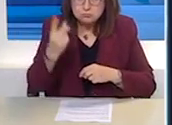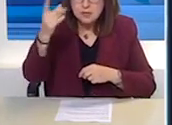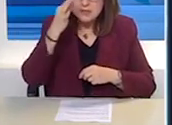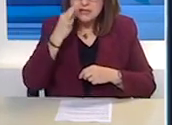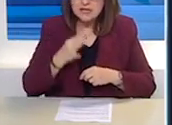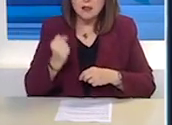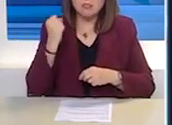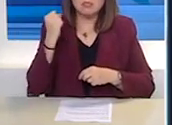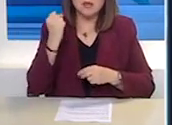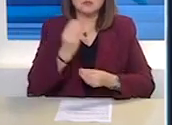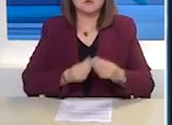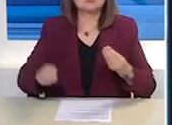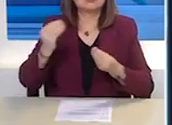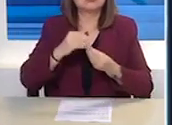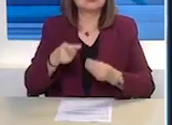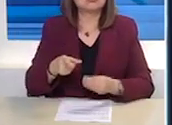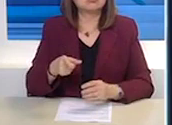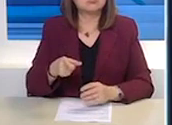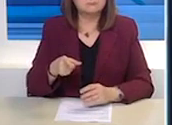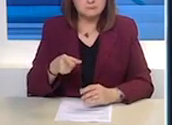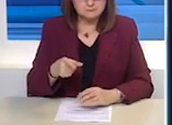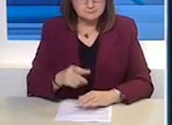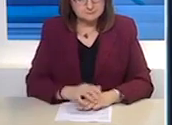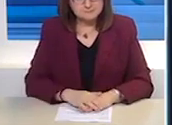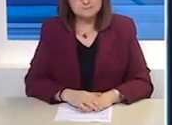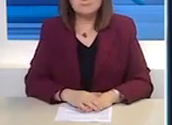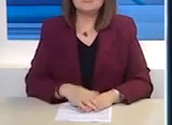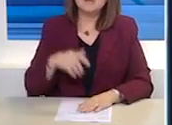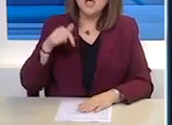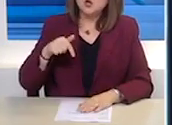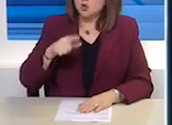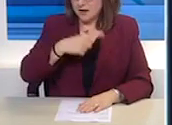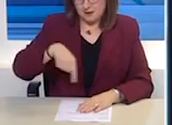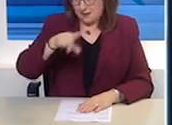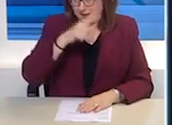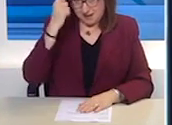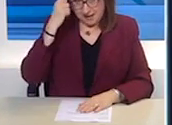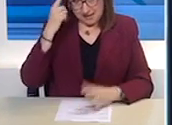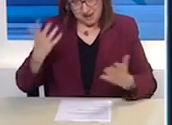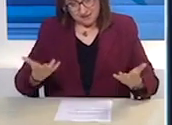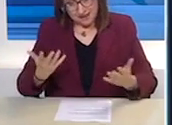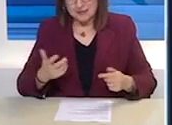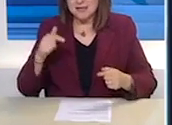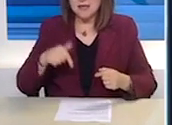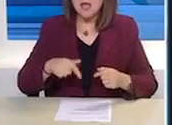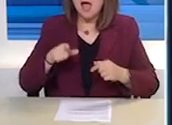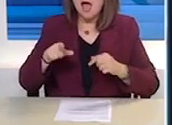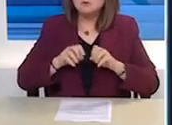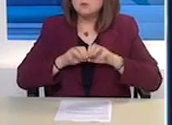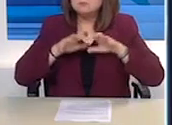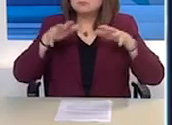Εδώ πρέπει να καταλάβουμε κάτι. Η πανδημία του ιού και οι πιεστικές συνθήκες που δημιουργεί για έγκυρη πληροφόρηση του